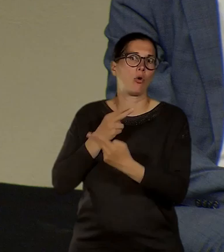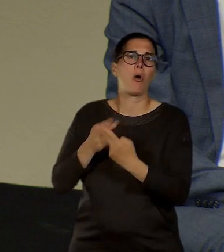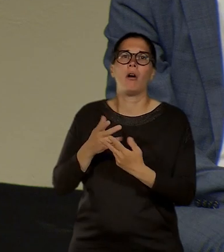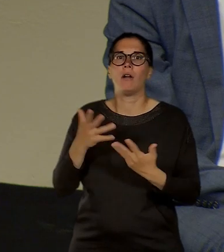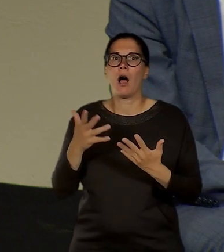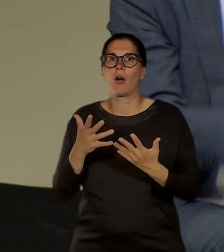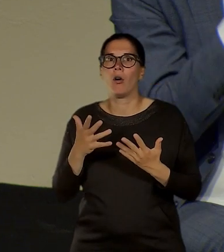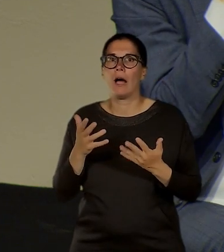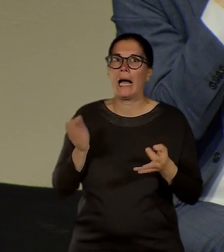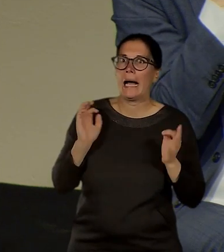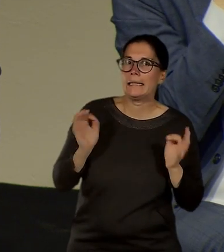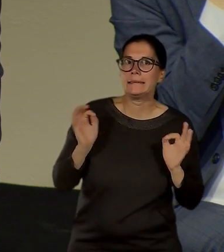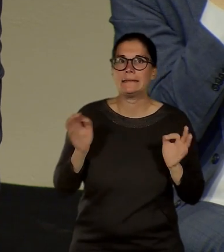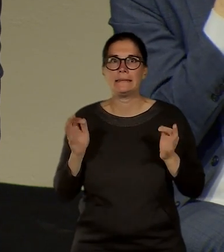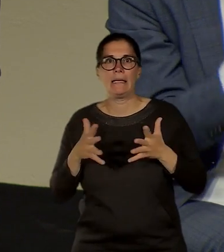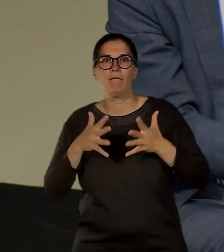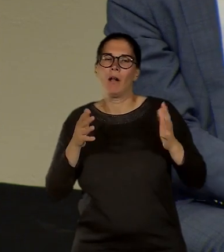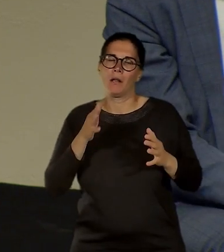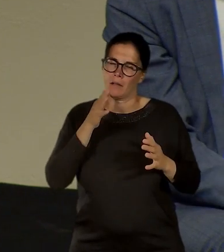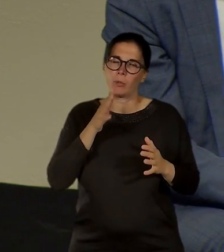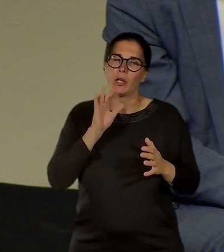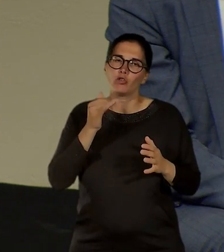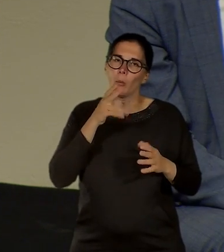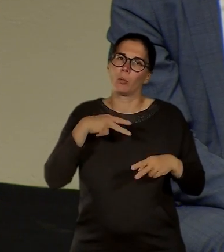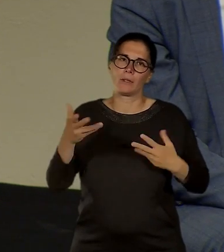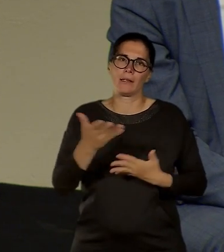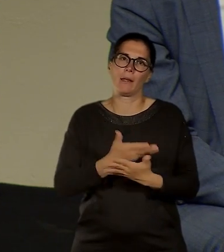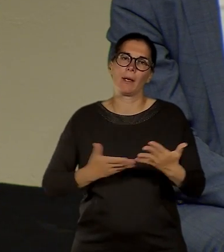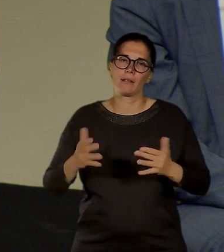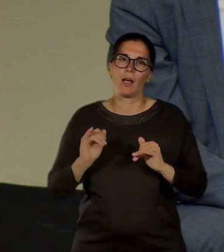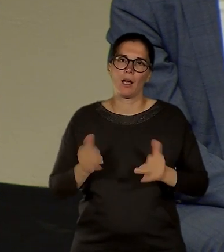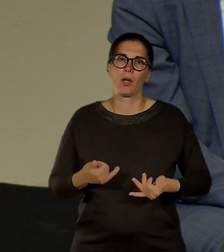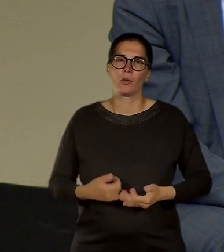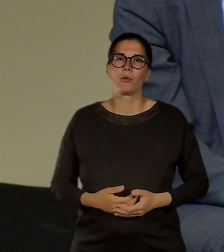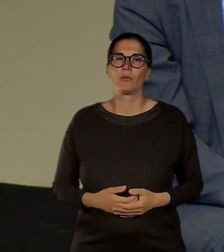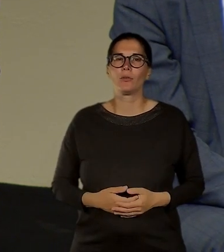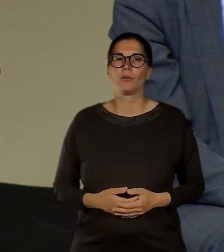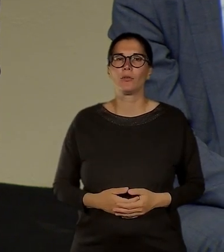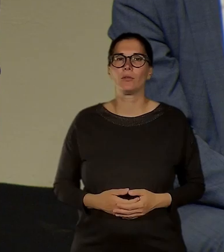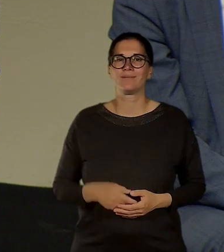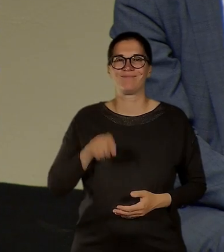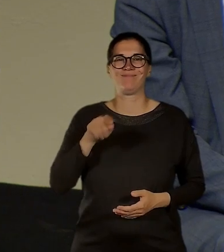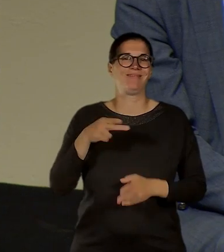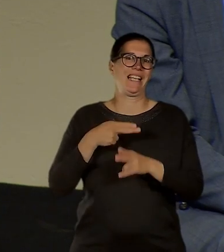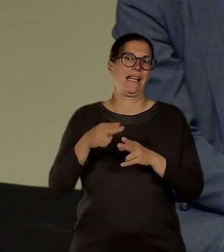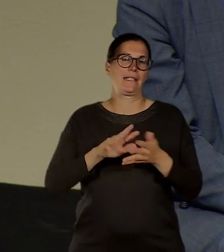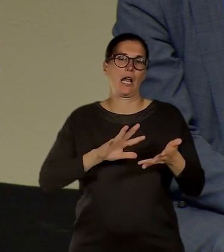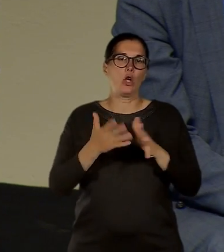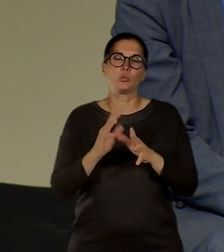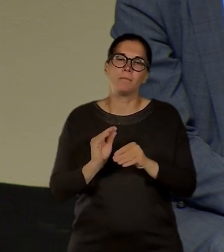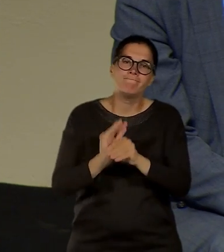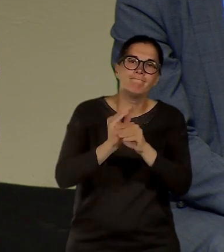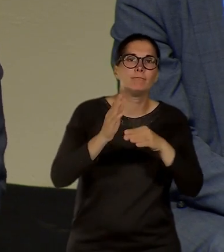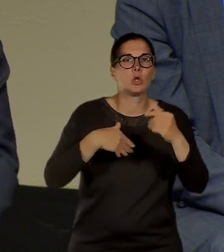předimenzovaného a určitě o tom povedeme nějakou debatu, jak tu rekonstrukci a dostavbu